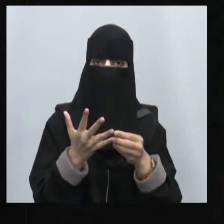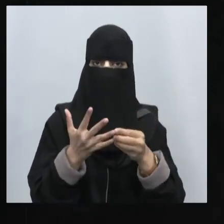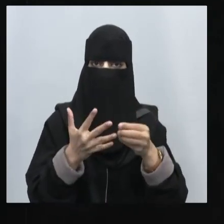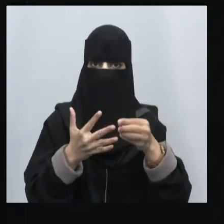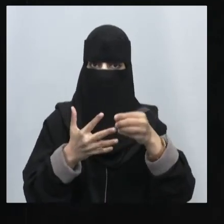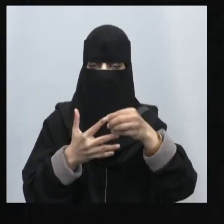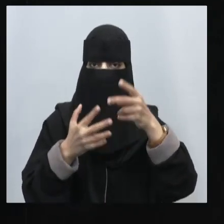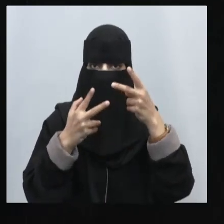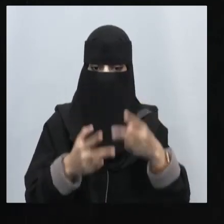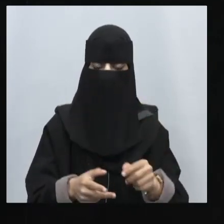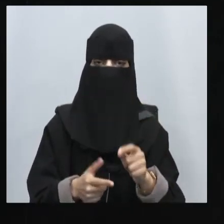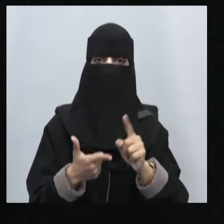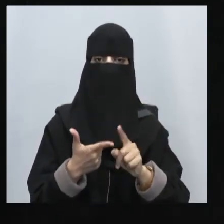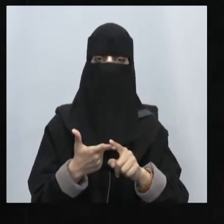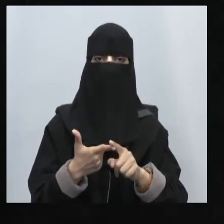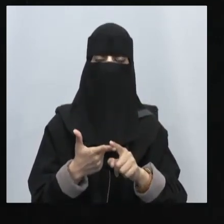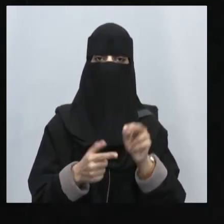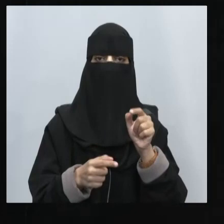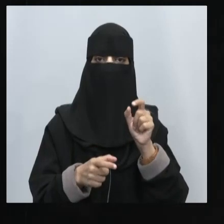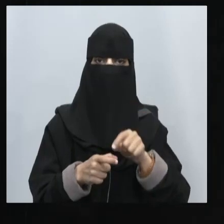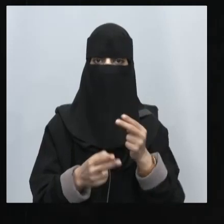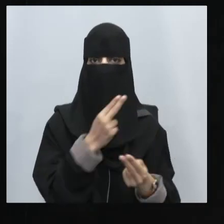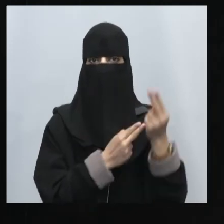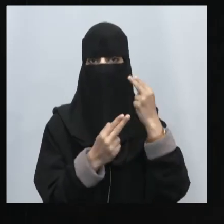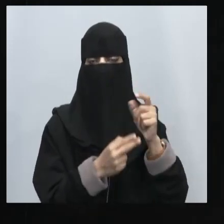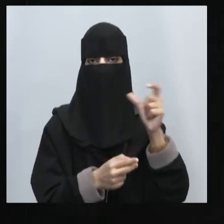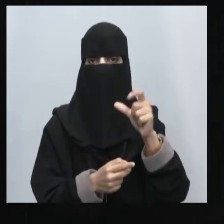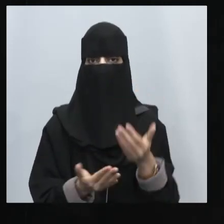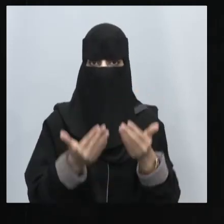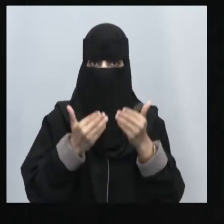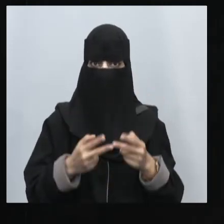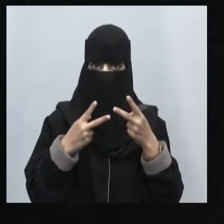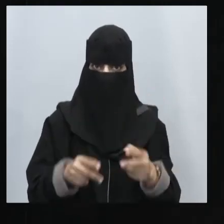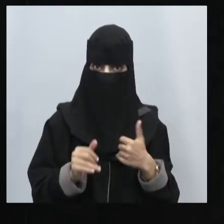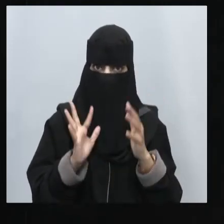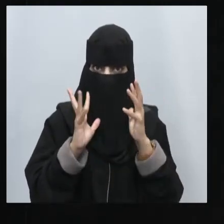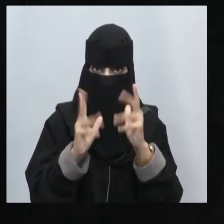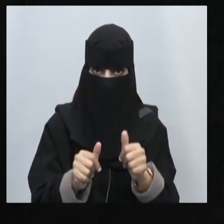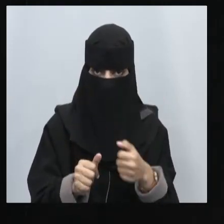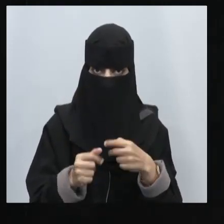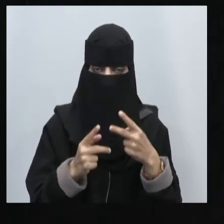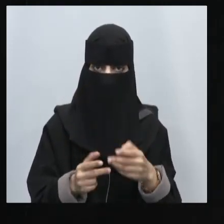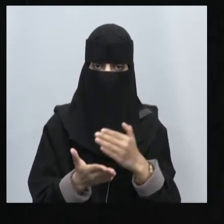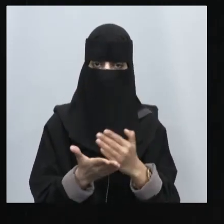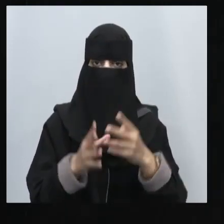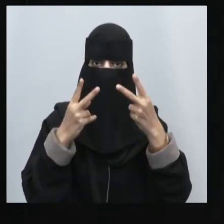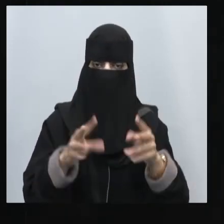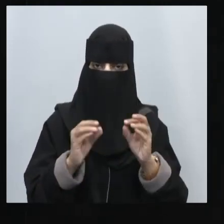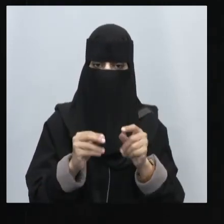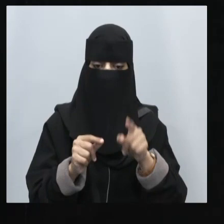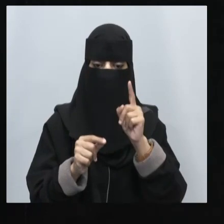الدوله الثانيه في التاريخ الاسلامي لكن قبل ذلك كما اعتدنا في بدايه كل حصه